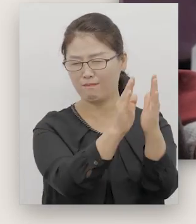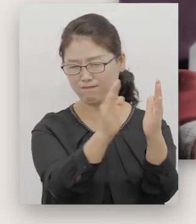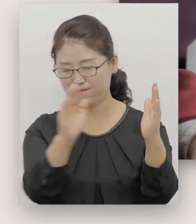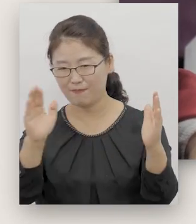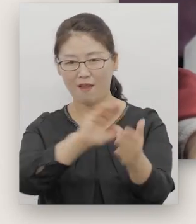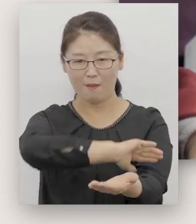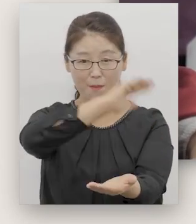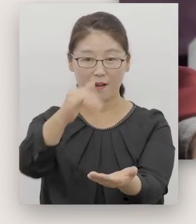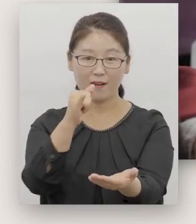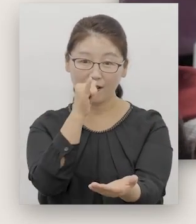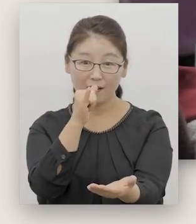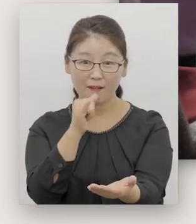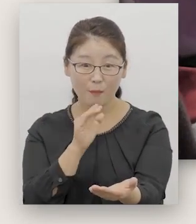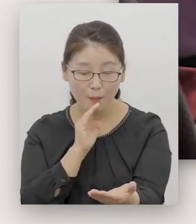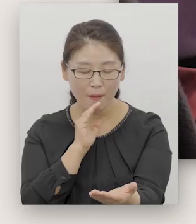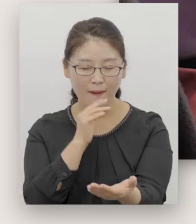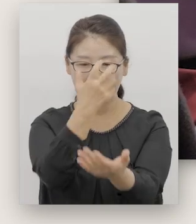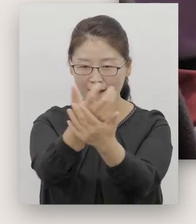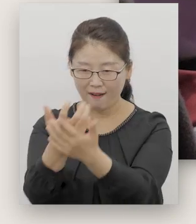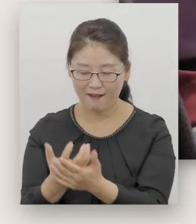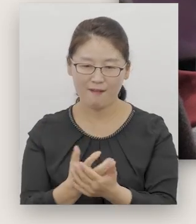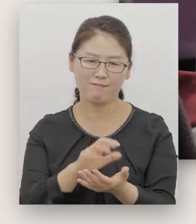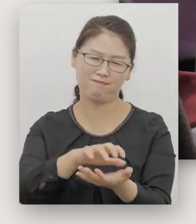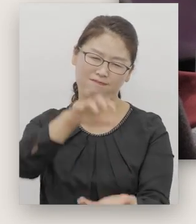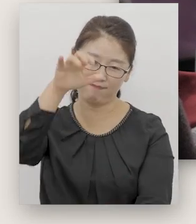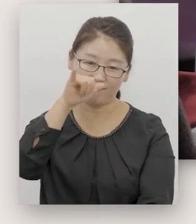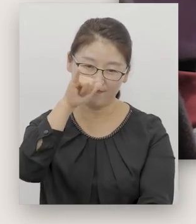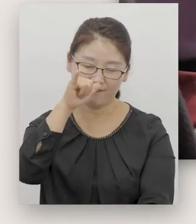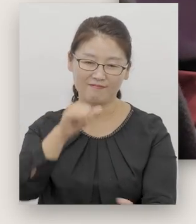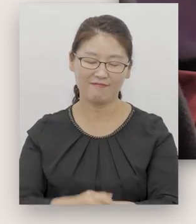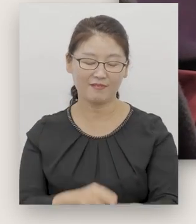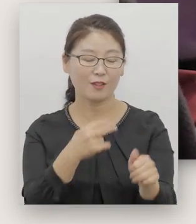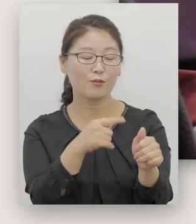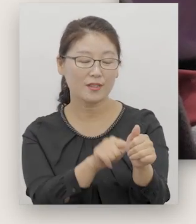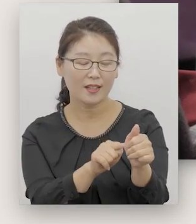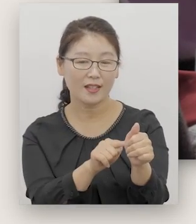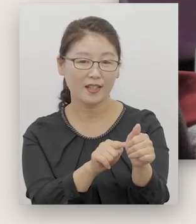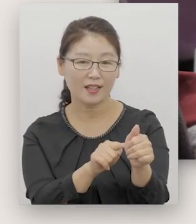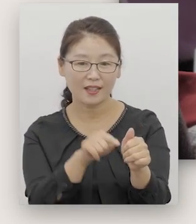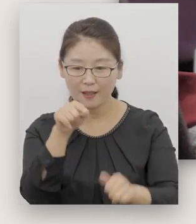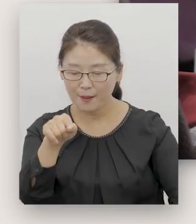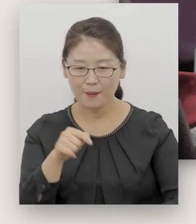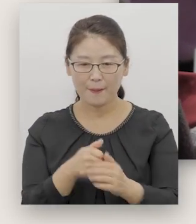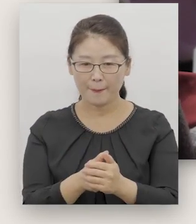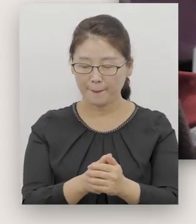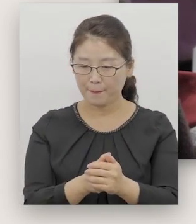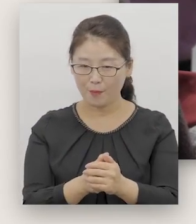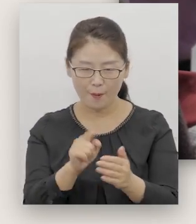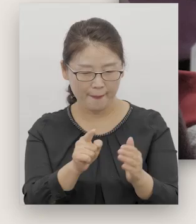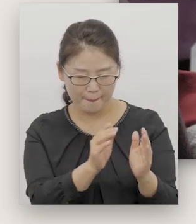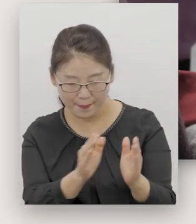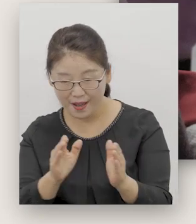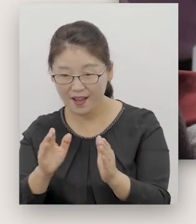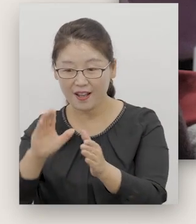얼마나 잘 정리가 되어 있었을까요? 그런 것들을 보면서 뒷샹은 이 작업을 만드는데 본인이 하는 다양한 노트들, 굉장히